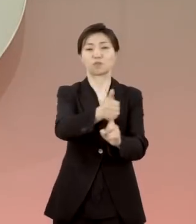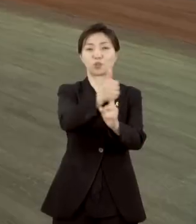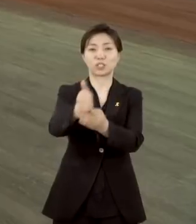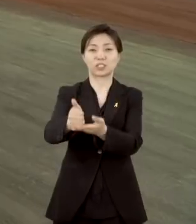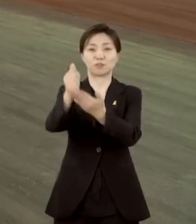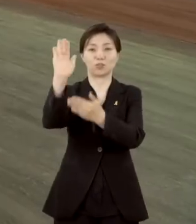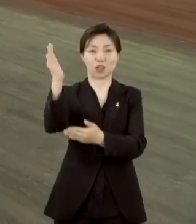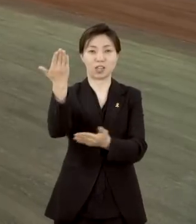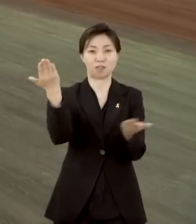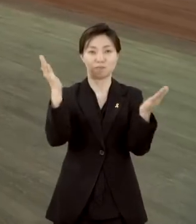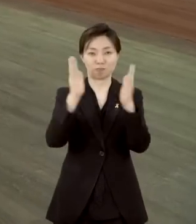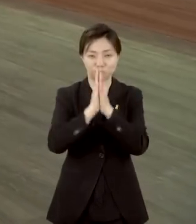성불하십시오